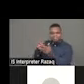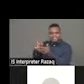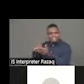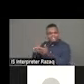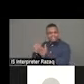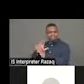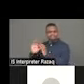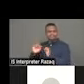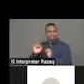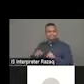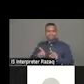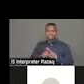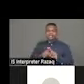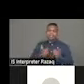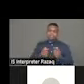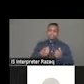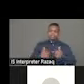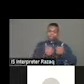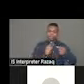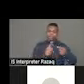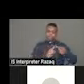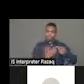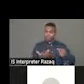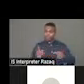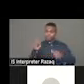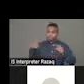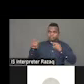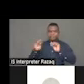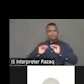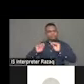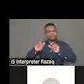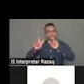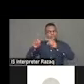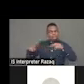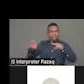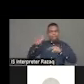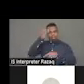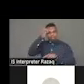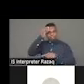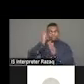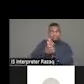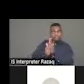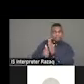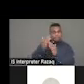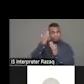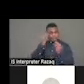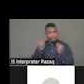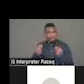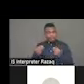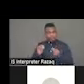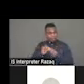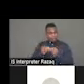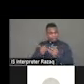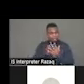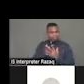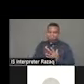Twahuguye abarimu nyuma yo kuva mu mahugurwa, ariko mu by'ukuri ntago twabahugura bose,